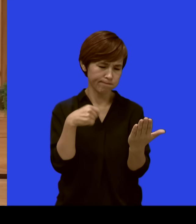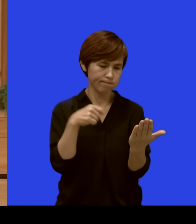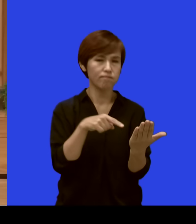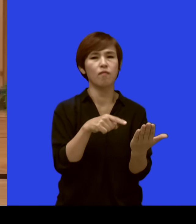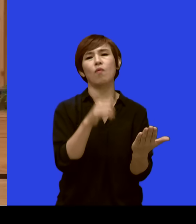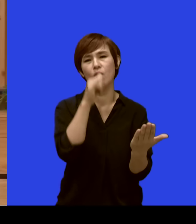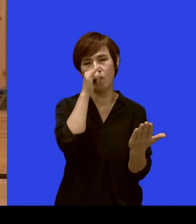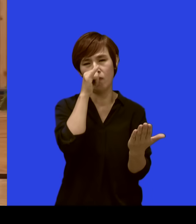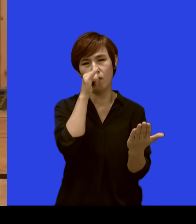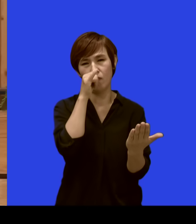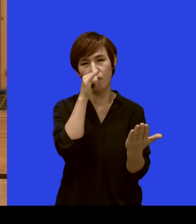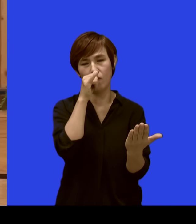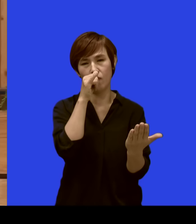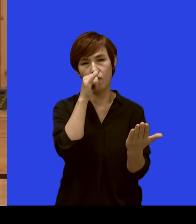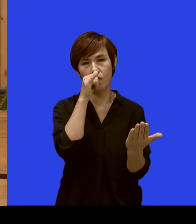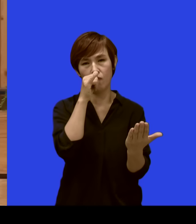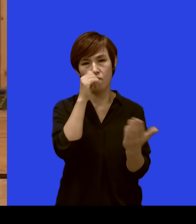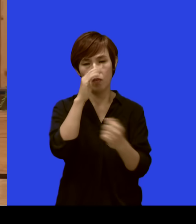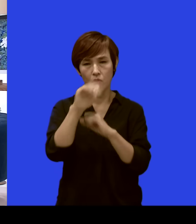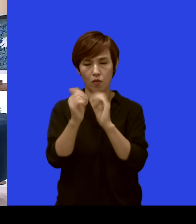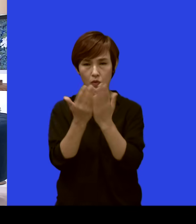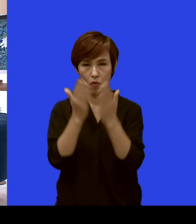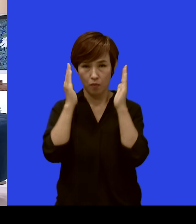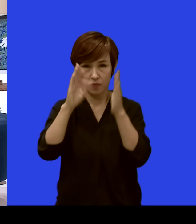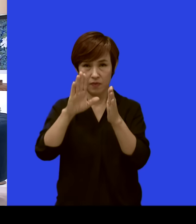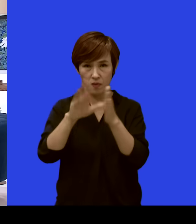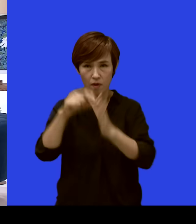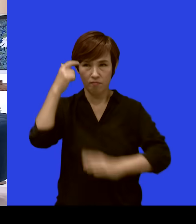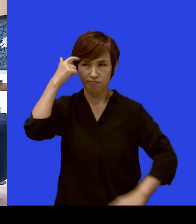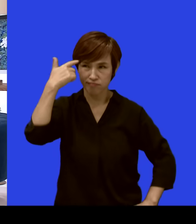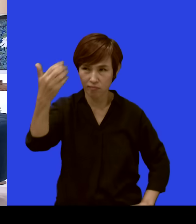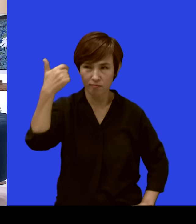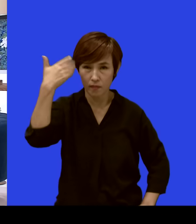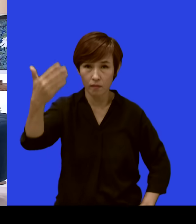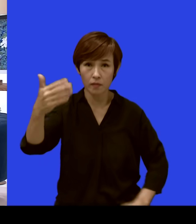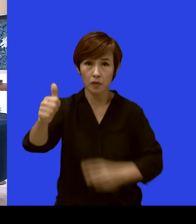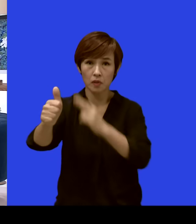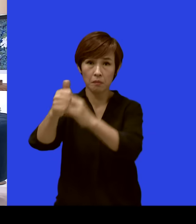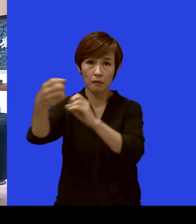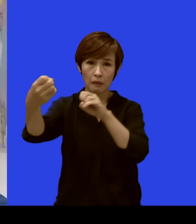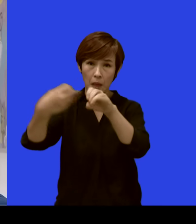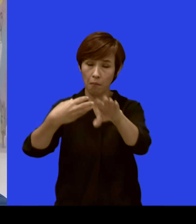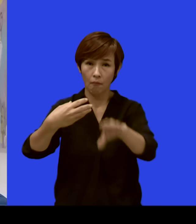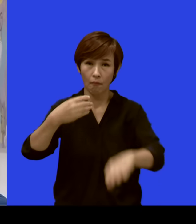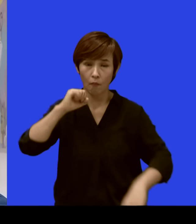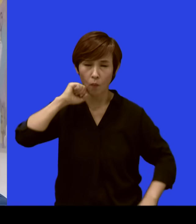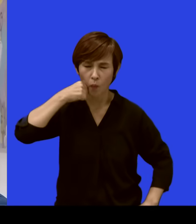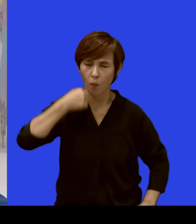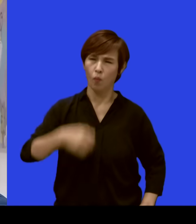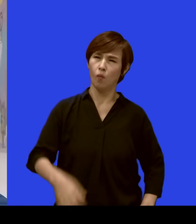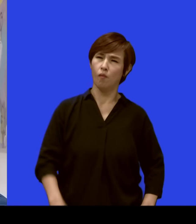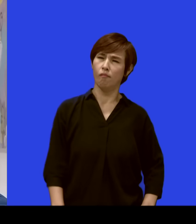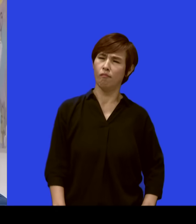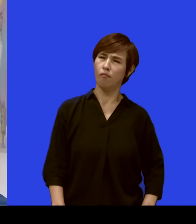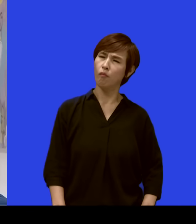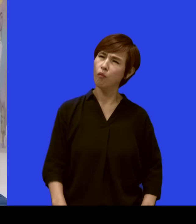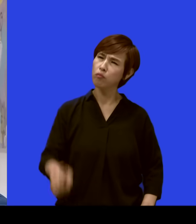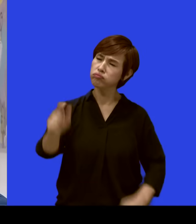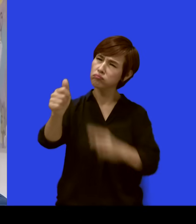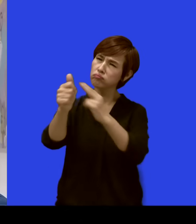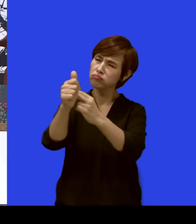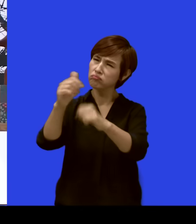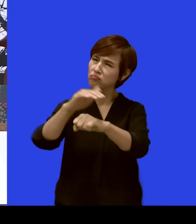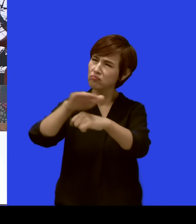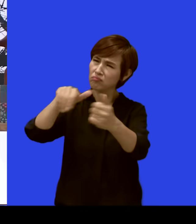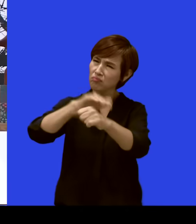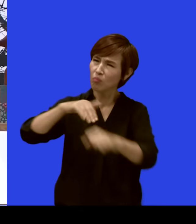거죠. 그래서 성경 공부 시간에 이제 질문을 당연히 하는데 선생님들이 답을 잘 못하세요. 그래가지고 나중에 이 사람들이 잘 모르고